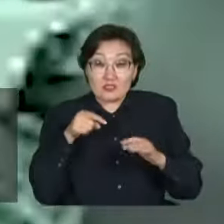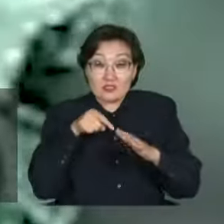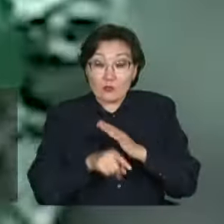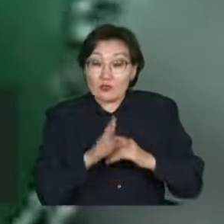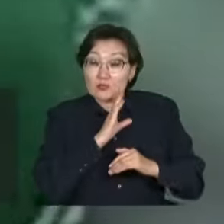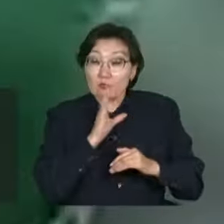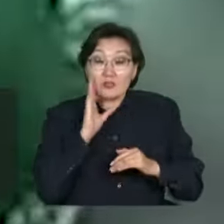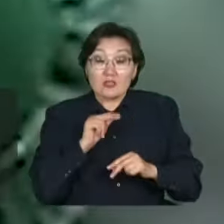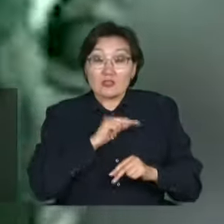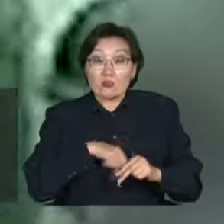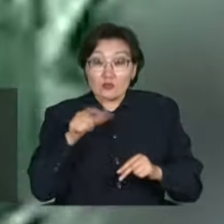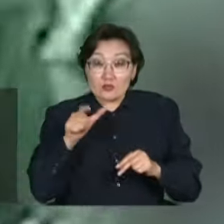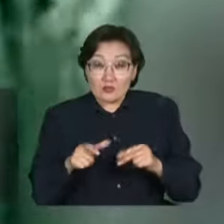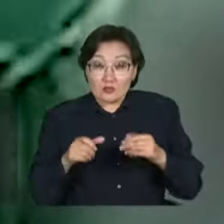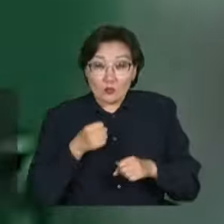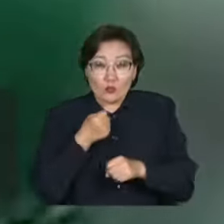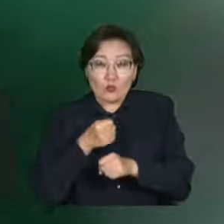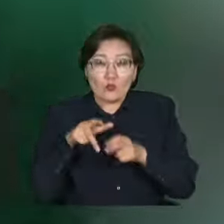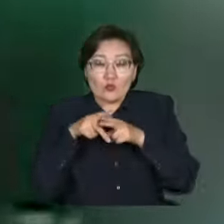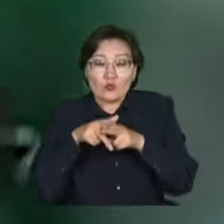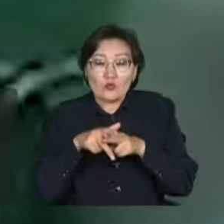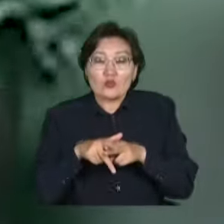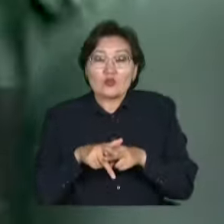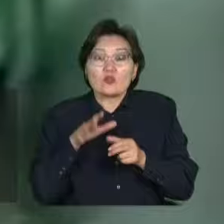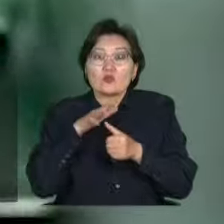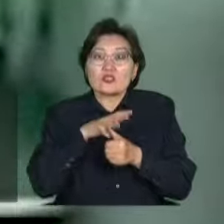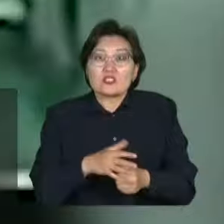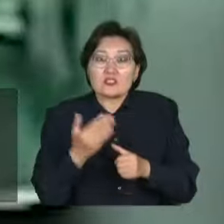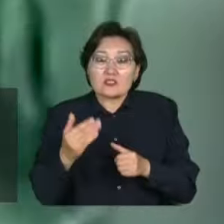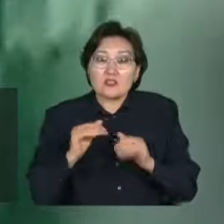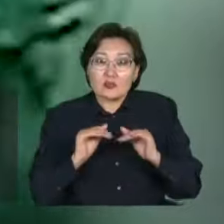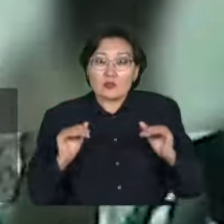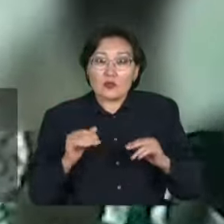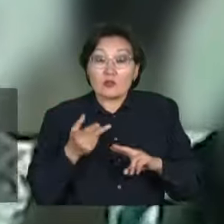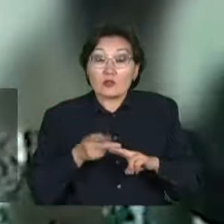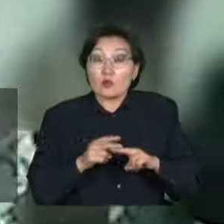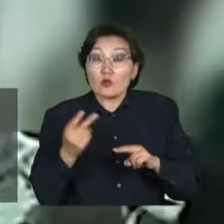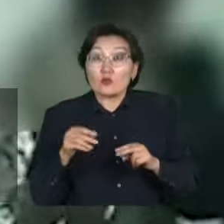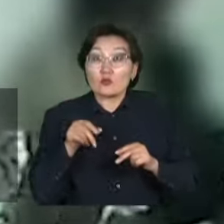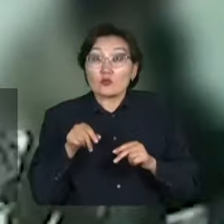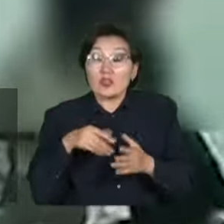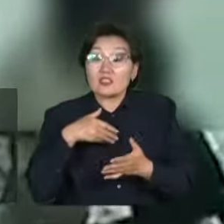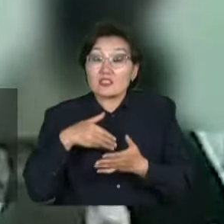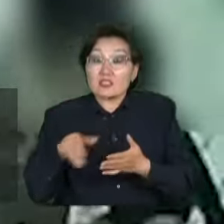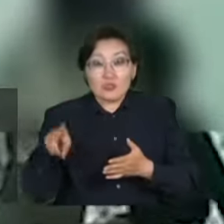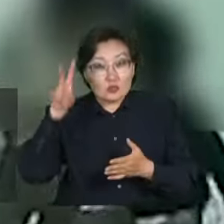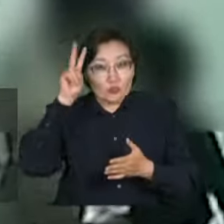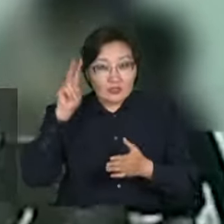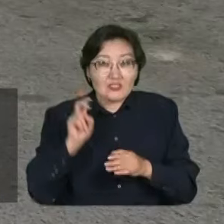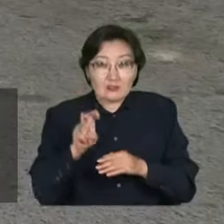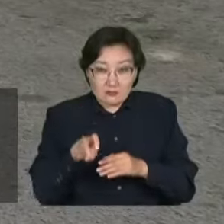мам, сотрудники учреждения унижали ее сына за то, что тот отказывался идти в туалет. Родители просят строгого наказания.